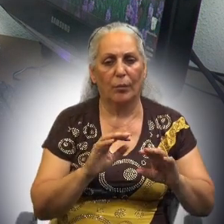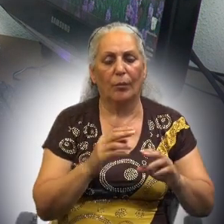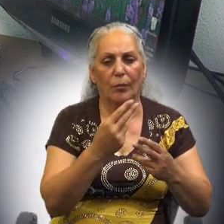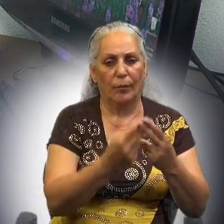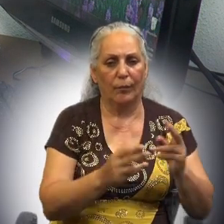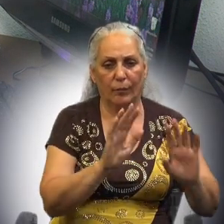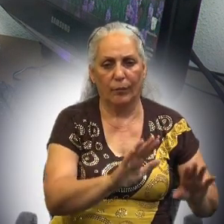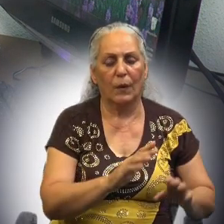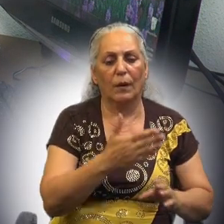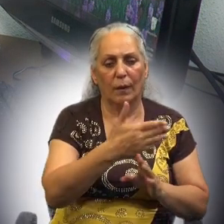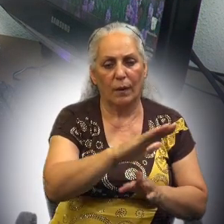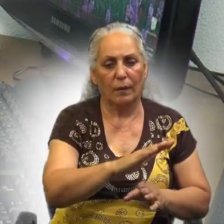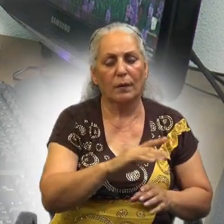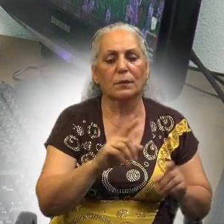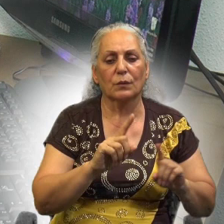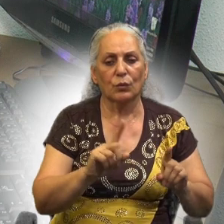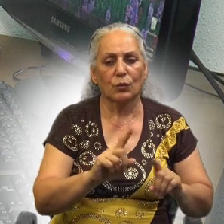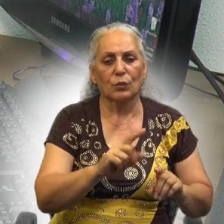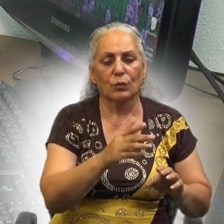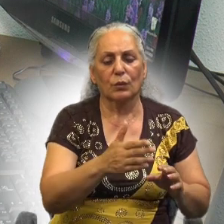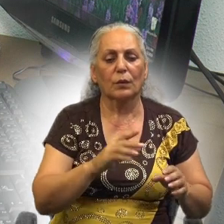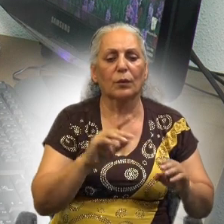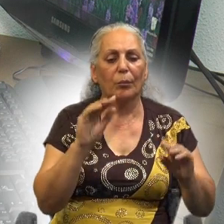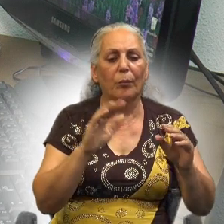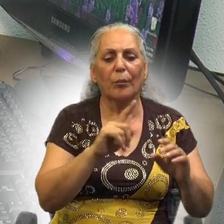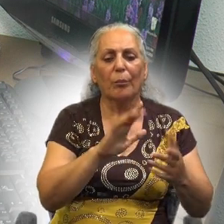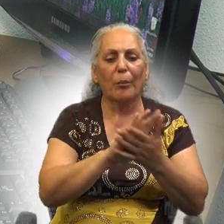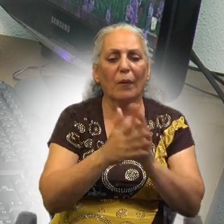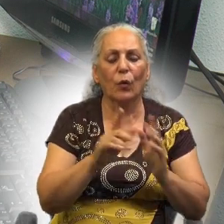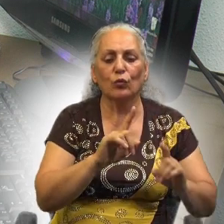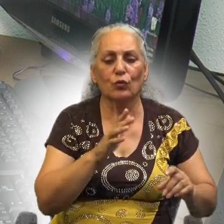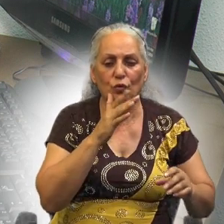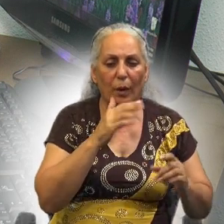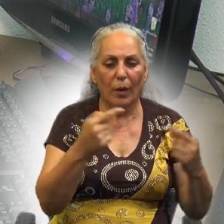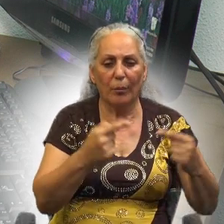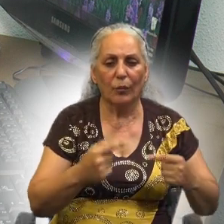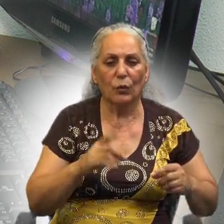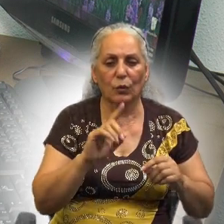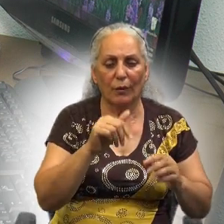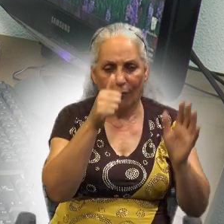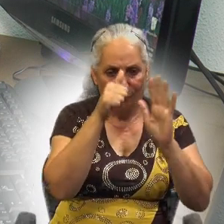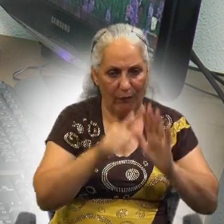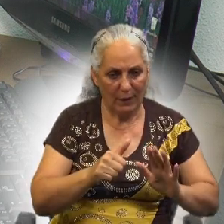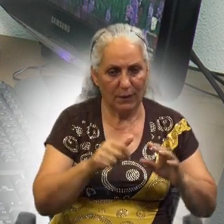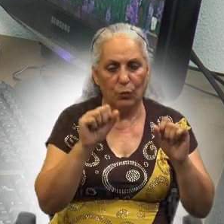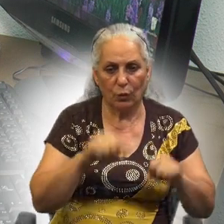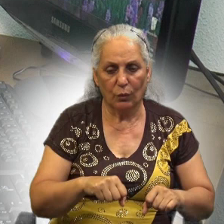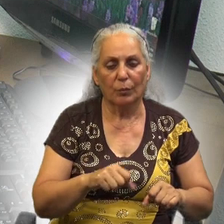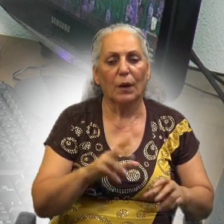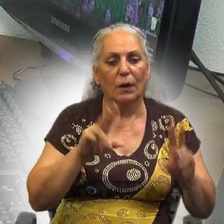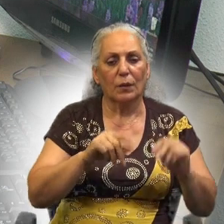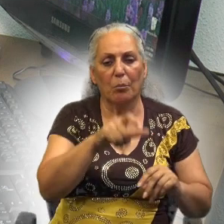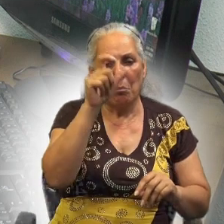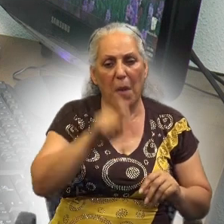թույլատրվում է, որ առանձին դեպքերում մի շարք հանգամանքներով պայմանավորված կալանավորման ժամկետները կարող են լինել մինչև 6 ամիս, իսկ եթե